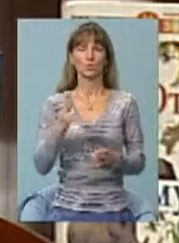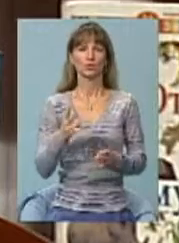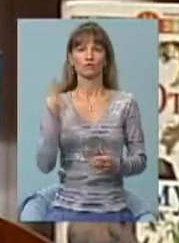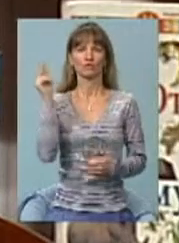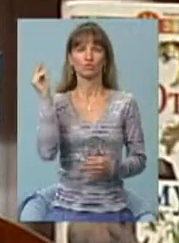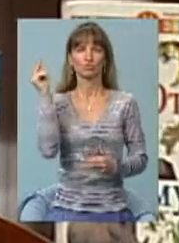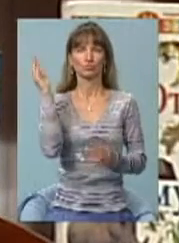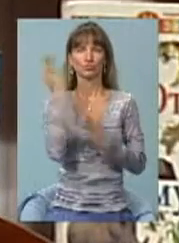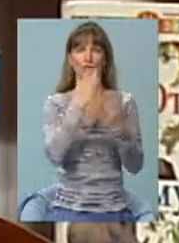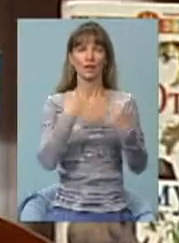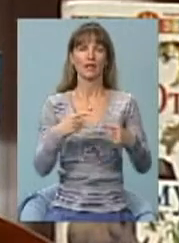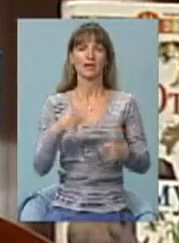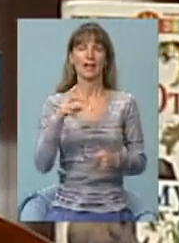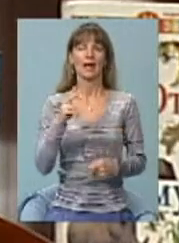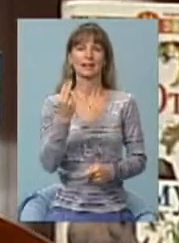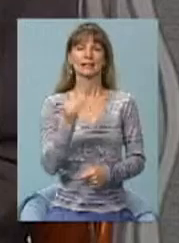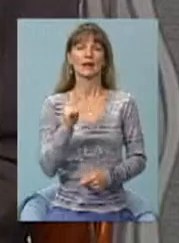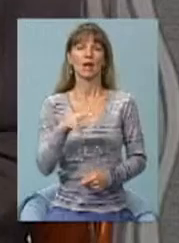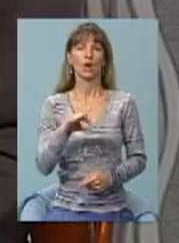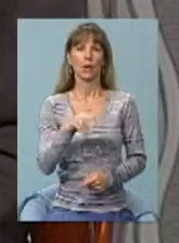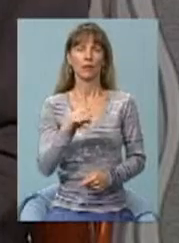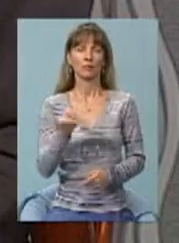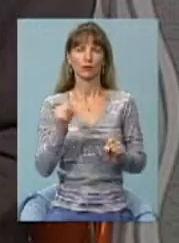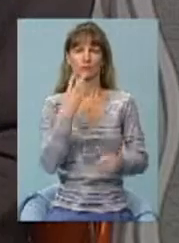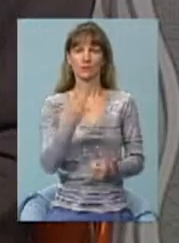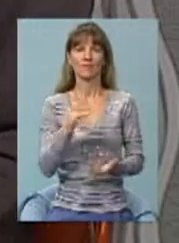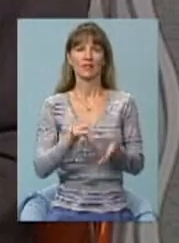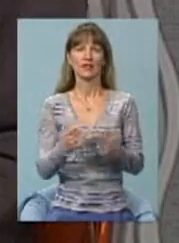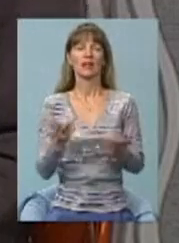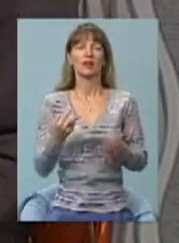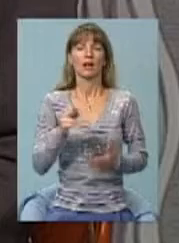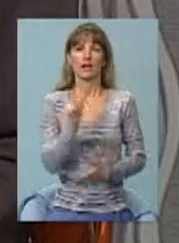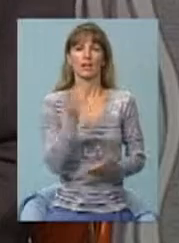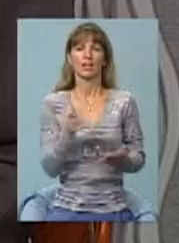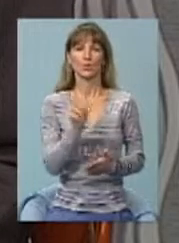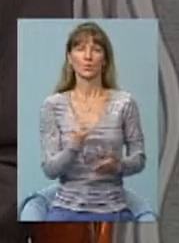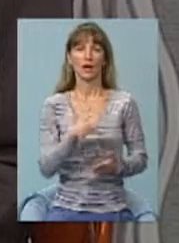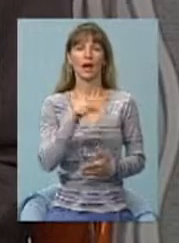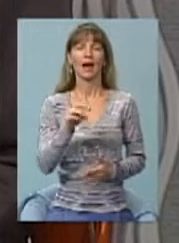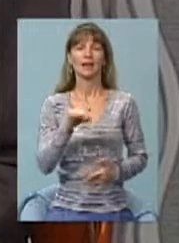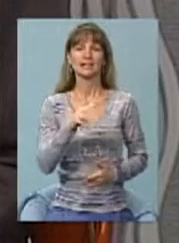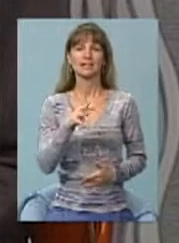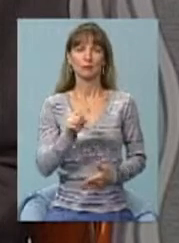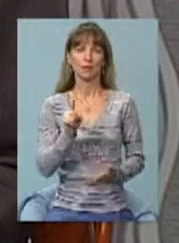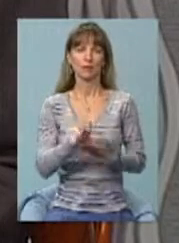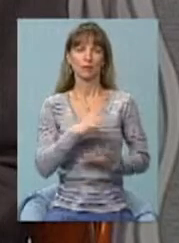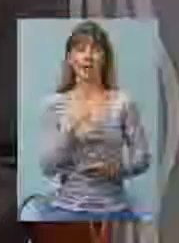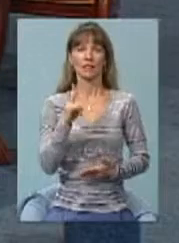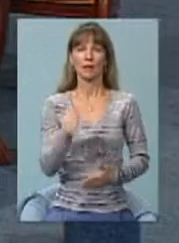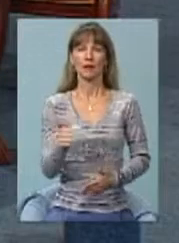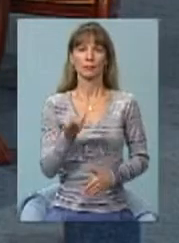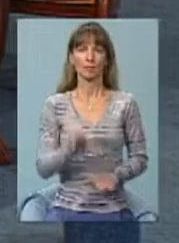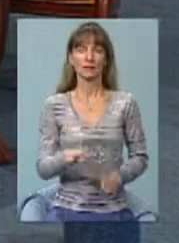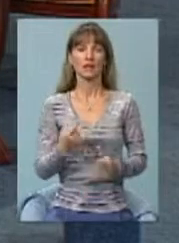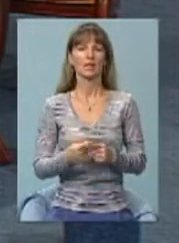всякі енциклопедії, можна подивитися в інтернеті. А для яких людей, як ти вважаєш, харизма має бути в першу чергу на першому місці? Я